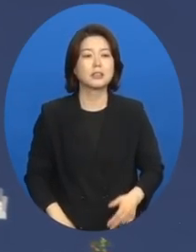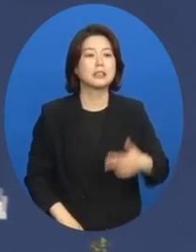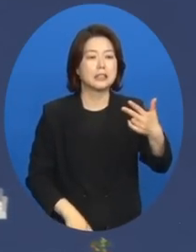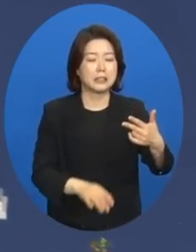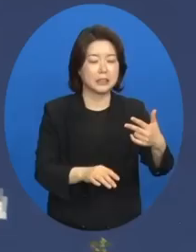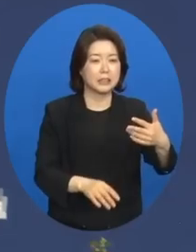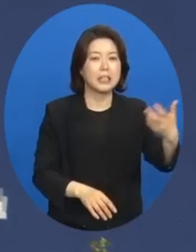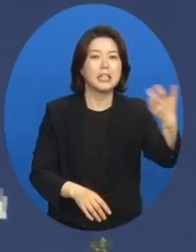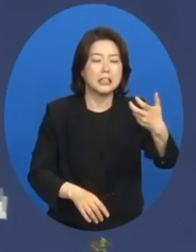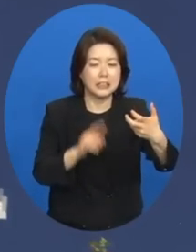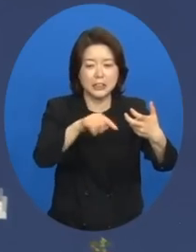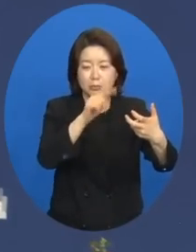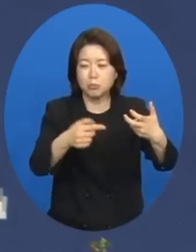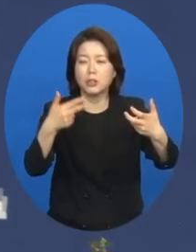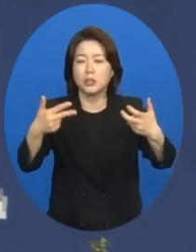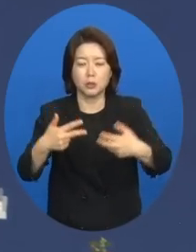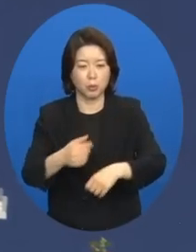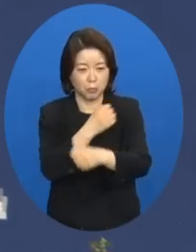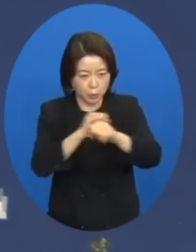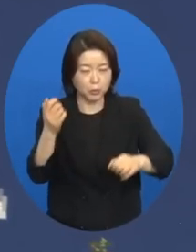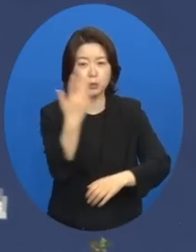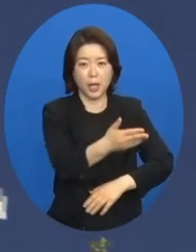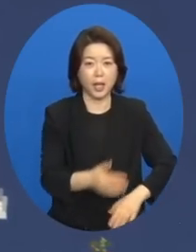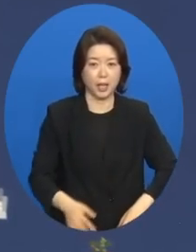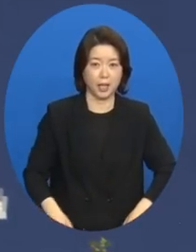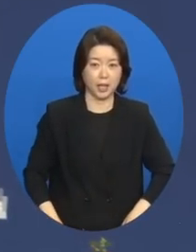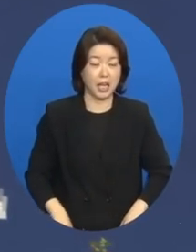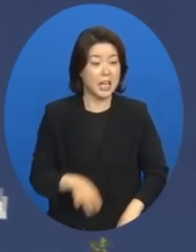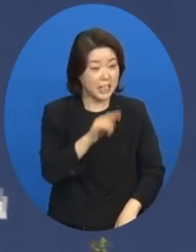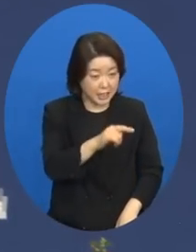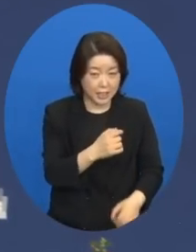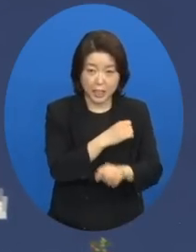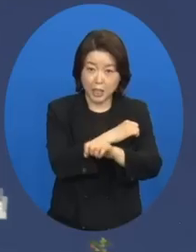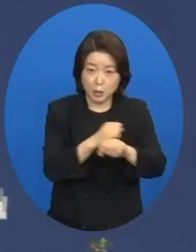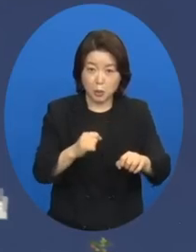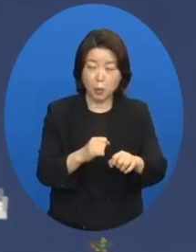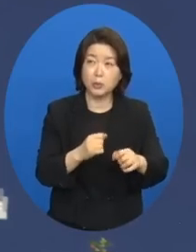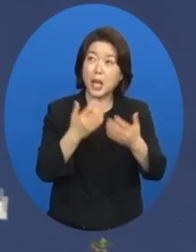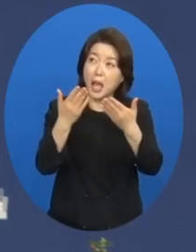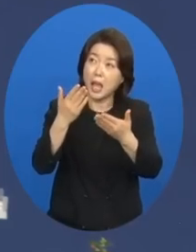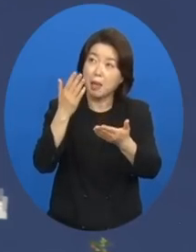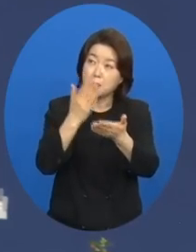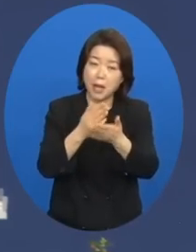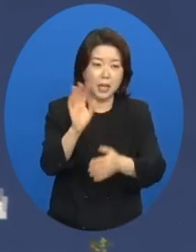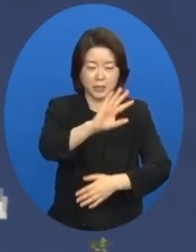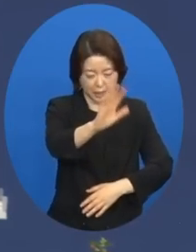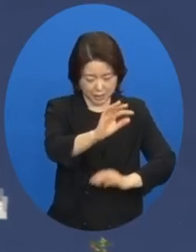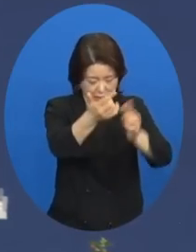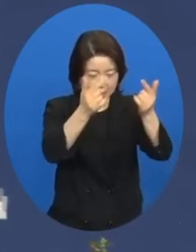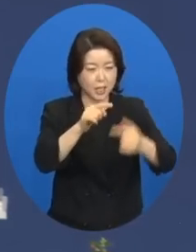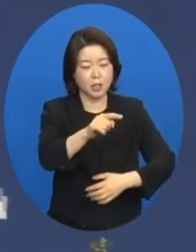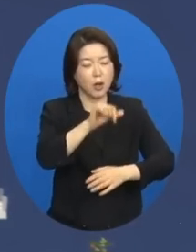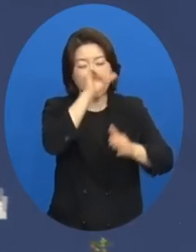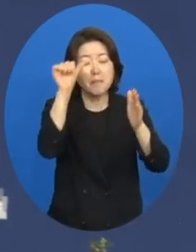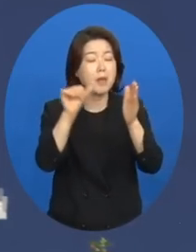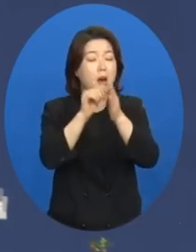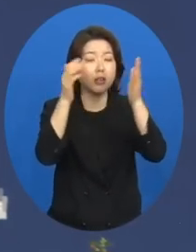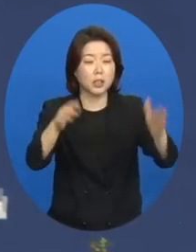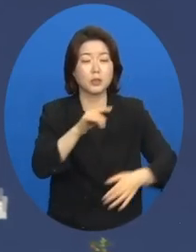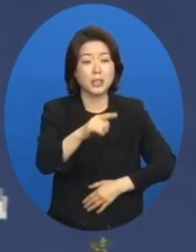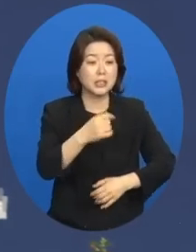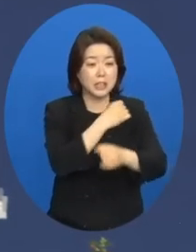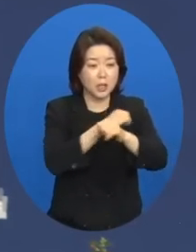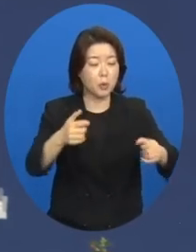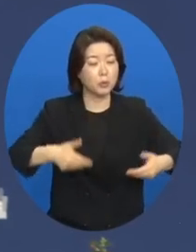70번씩 7번이라도 용서할지니라. 그러니까 너는 지금 네가 용서를 해요 말아요 물을 군번이 아니야. 넌 평생 네가